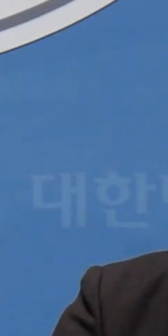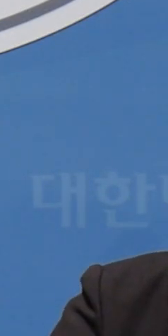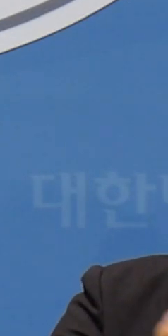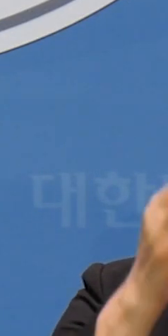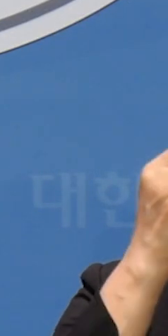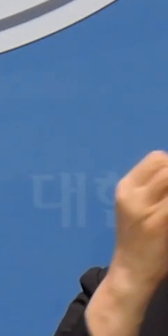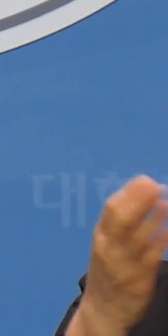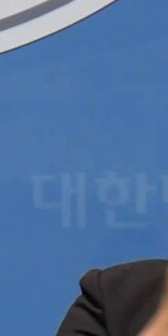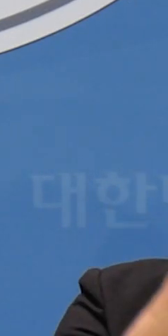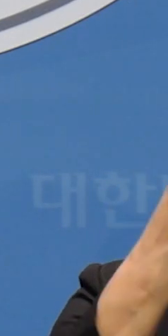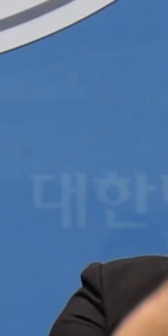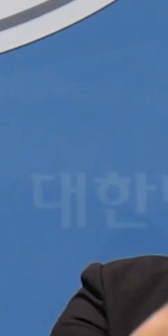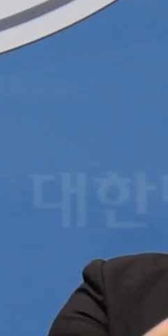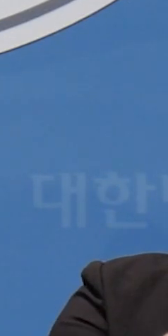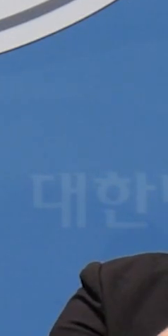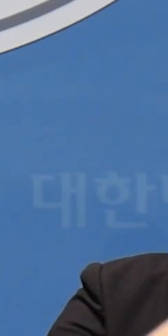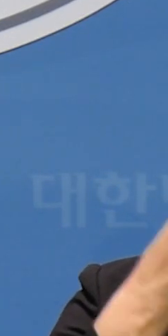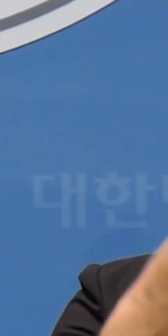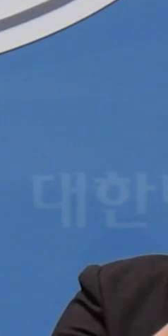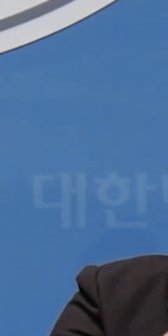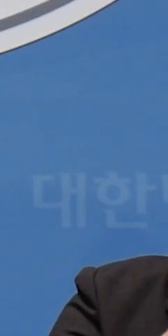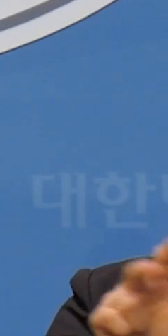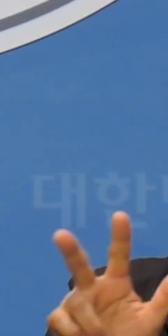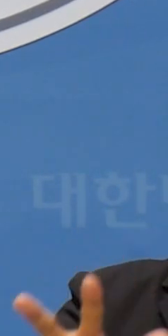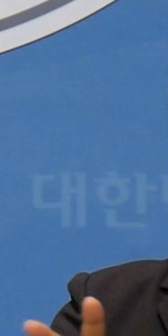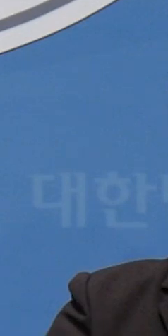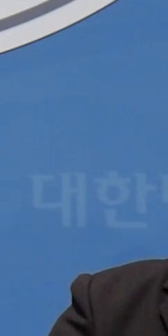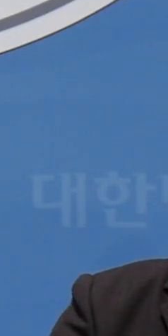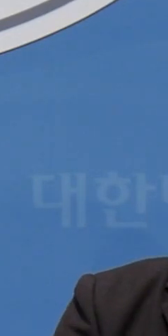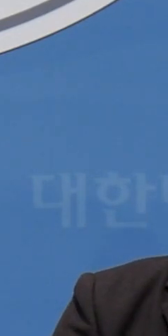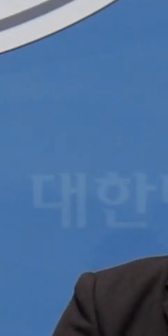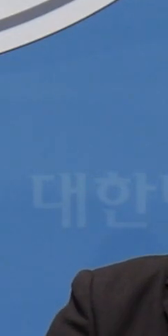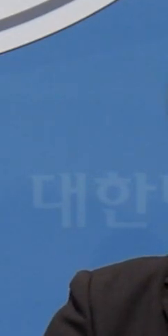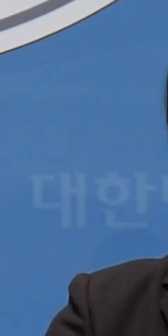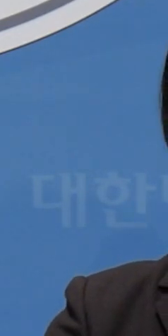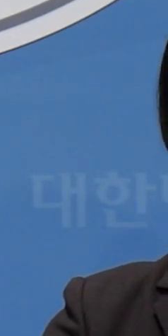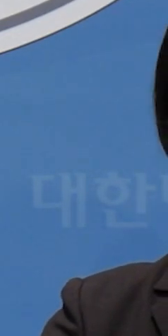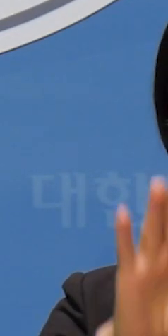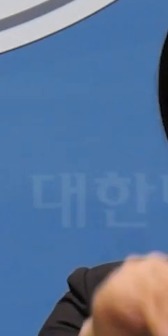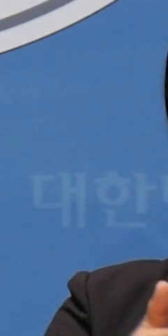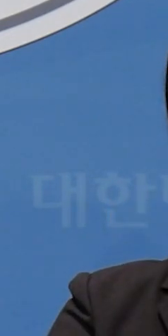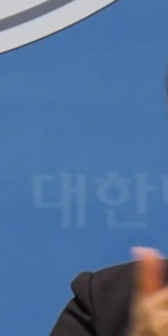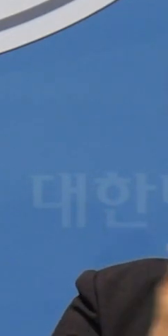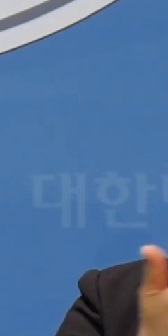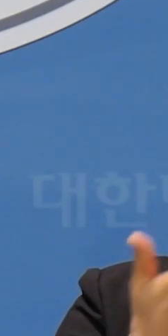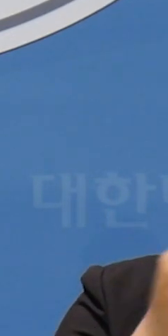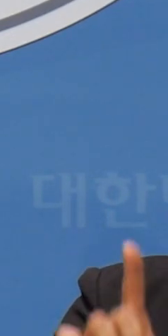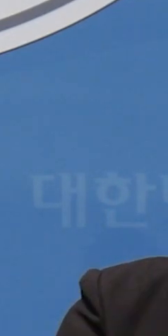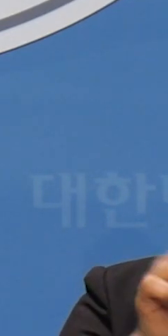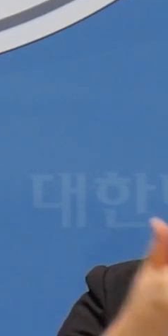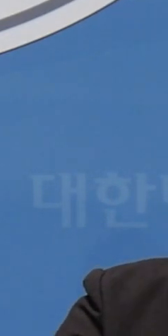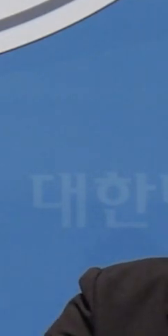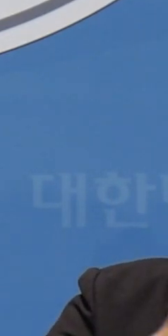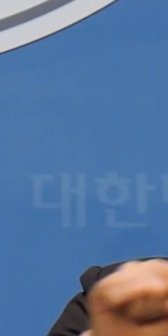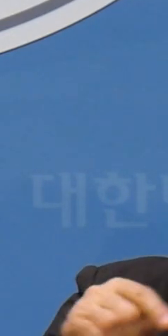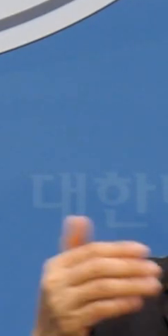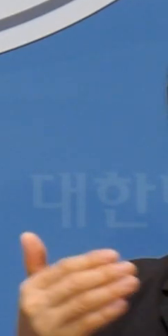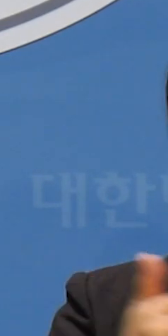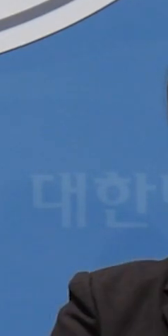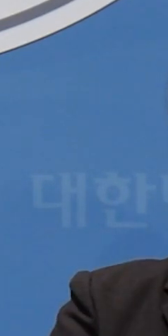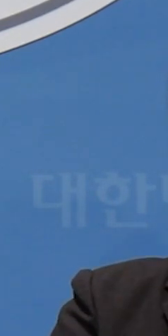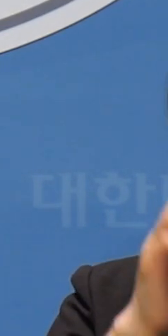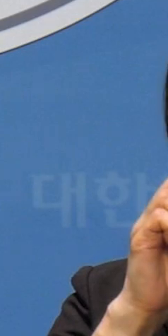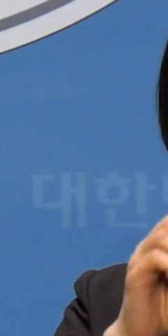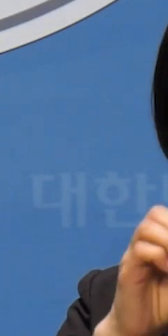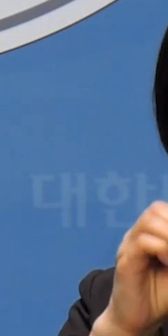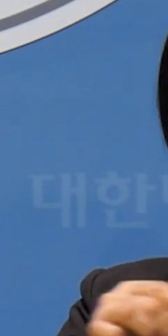정치를 새롭게 하겠다는 저의 다짐은 이제 86세대가 보여왔던 생계형 정치의 종언을 구하고